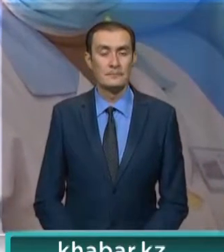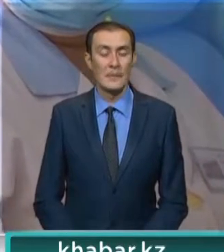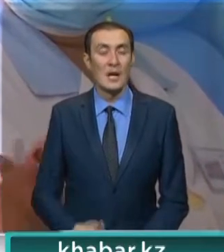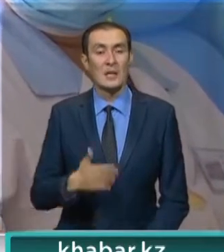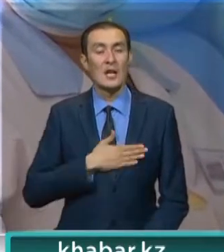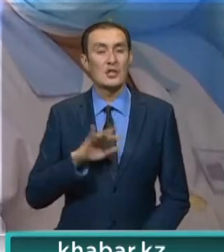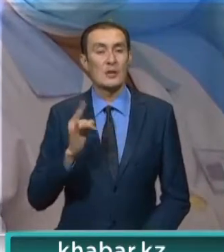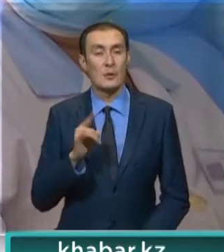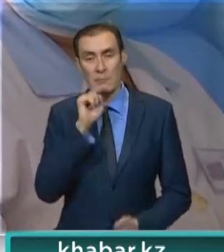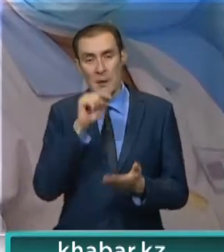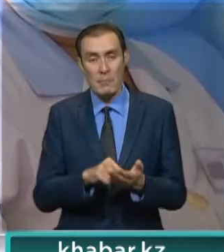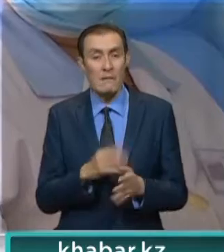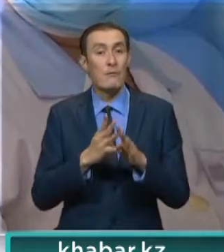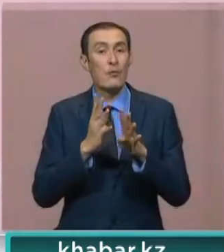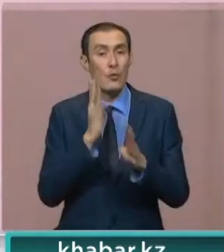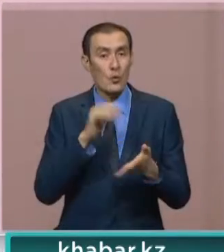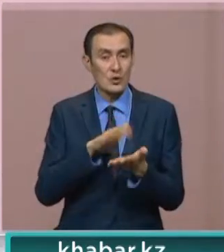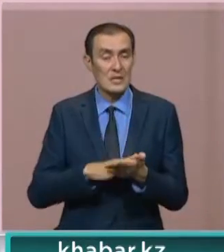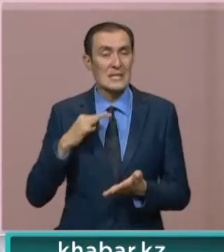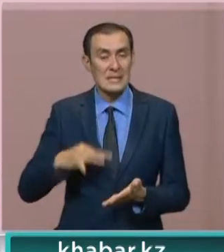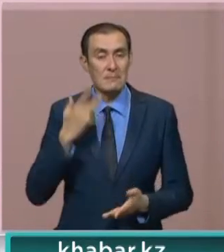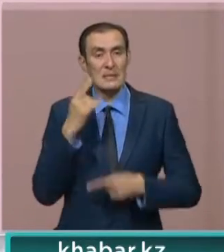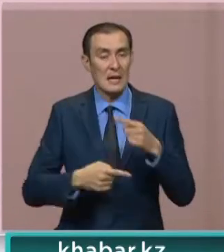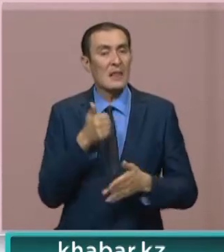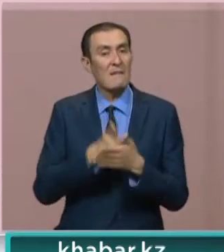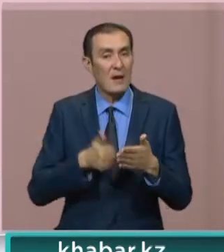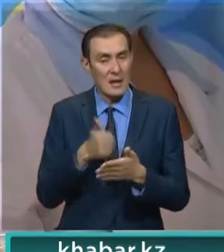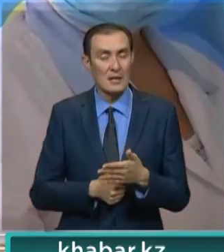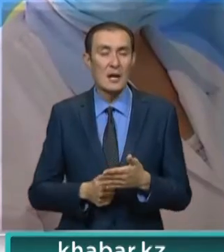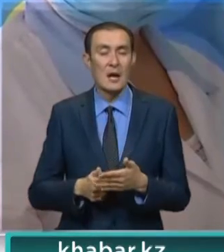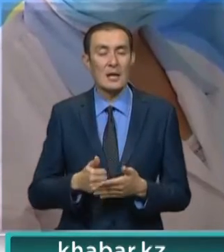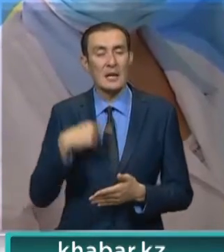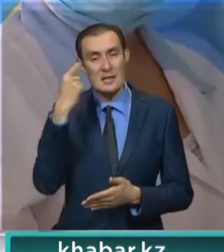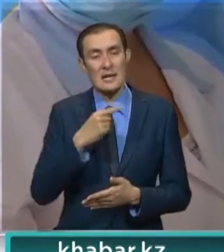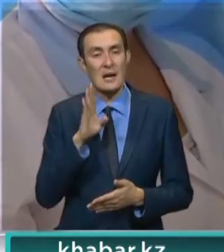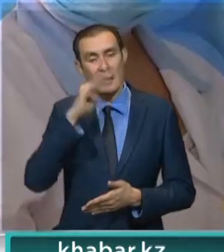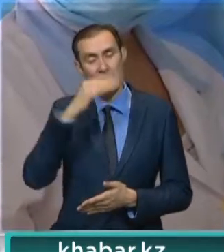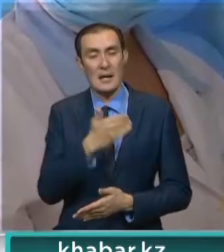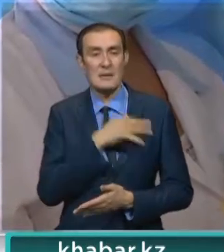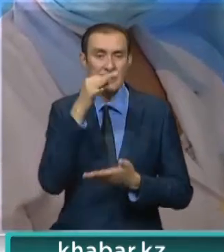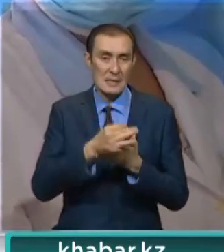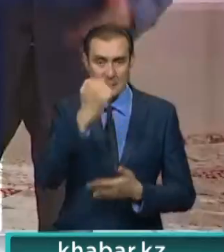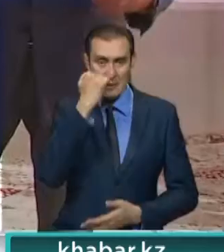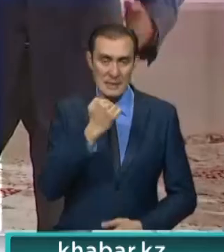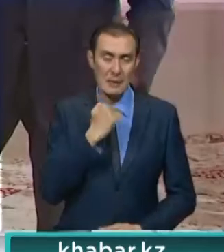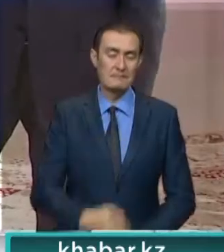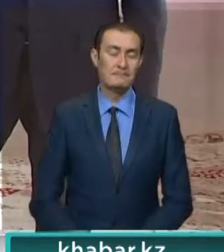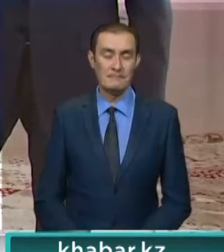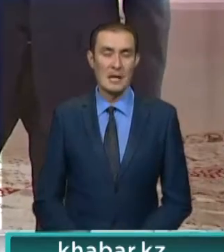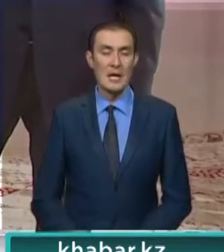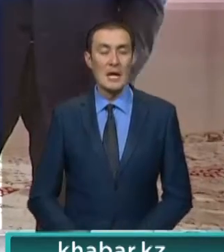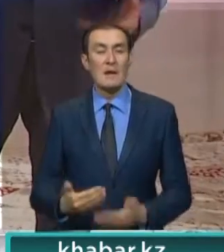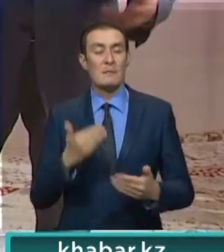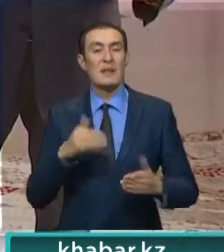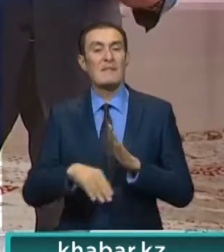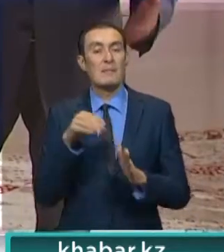Наш ребенок попал сюда по очереди. Наш сын постоянно хвалит свой сад. От лица родителей хотим сказать спасибо. В рамках